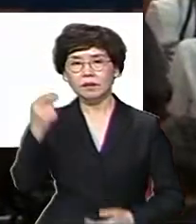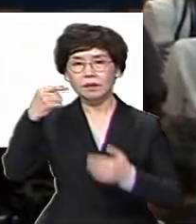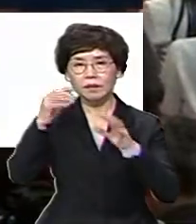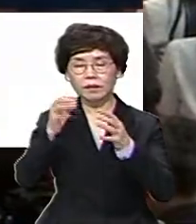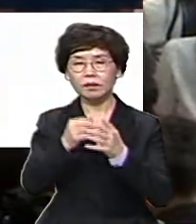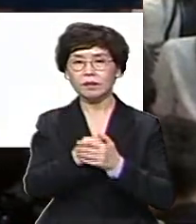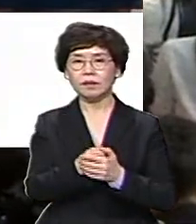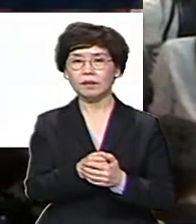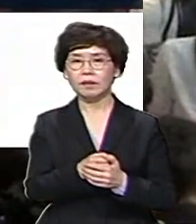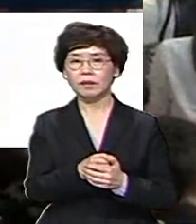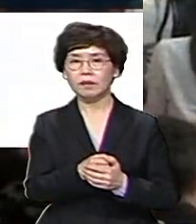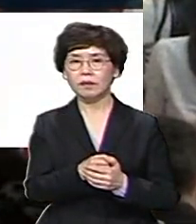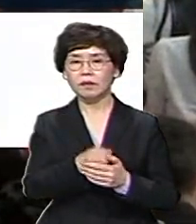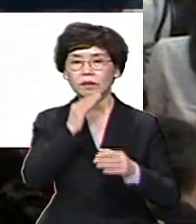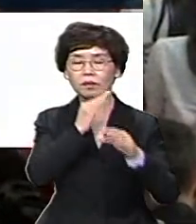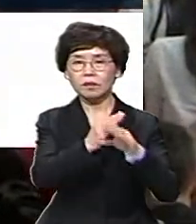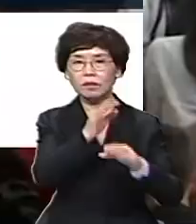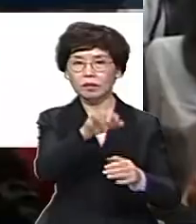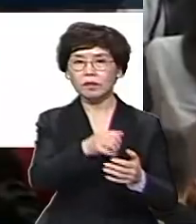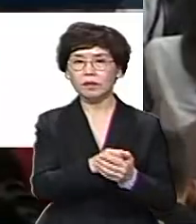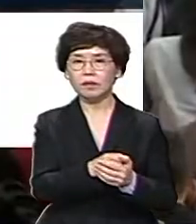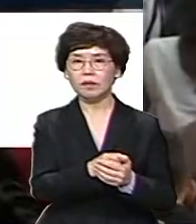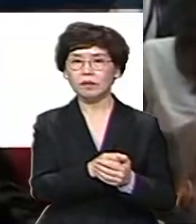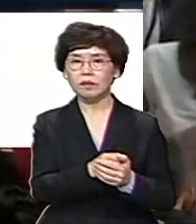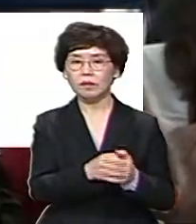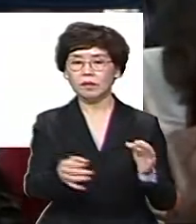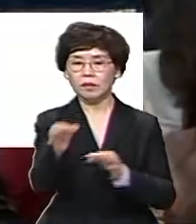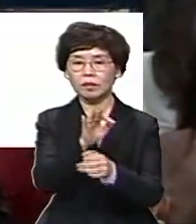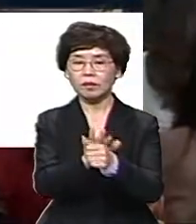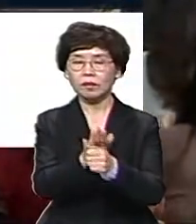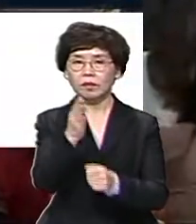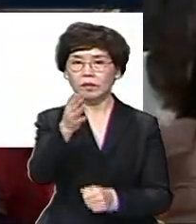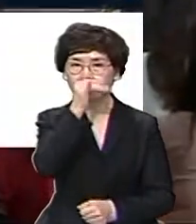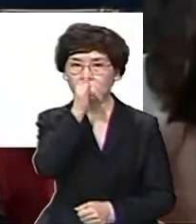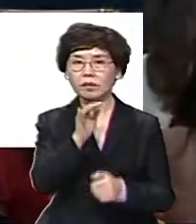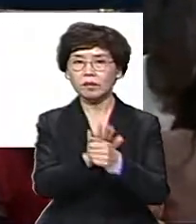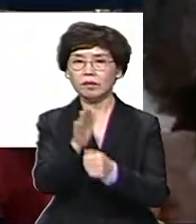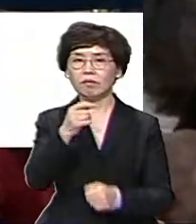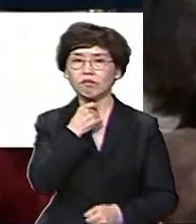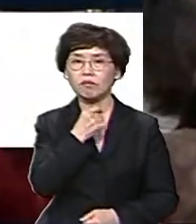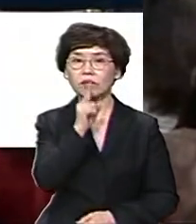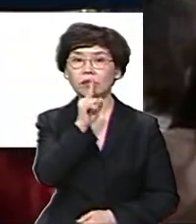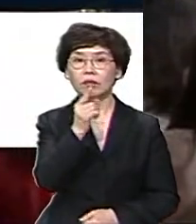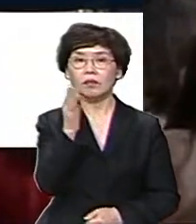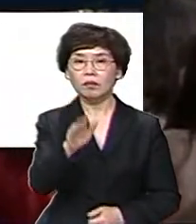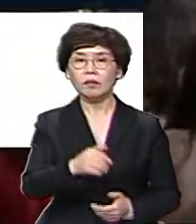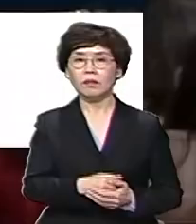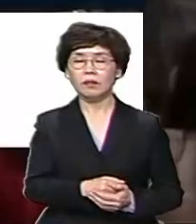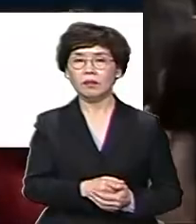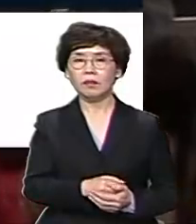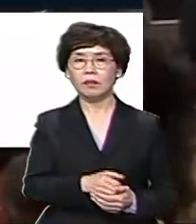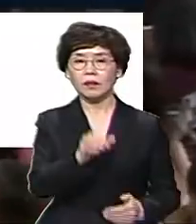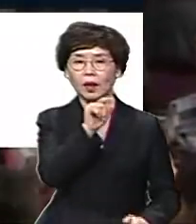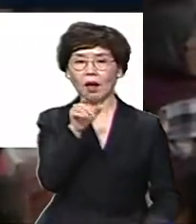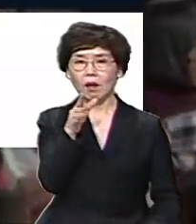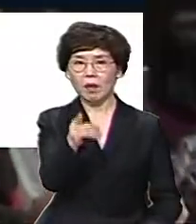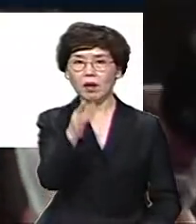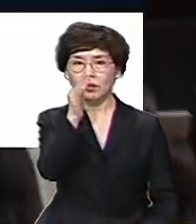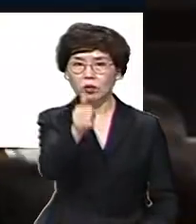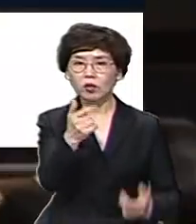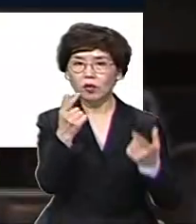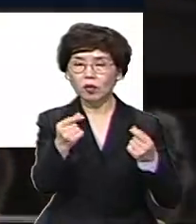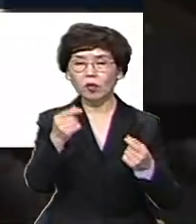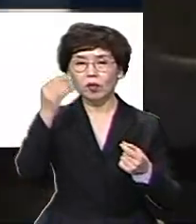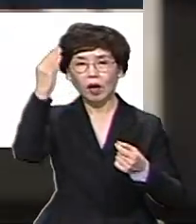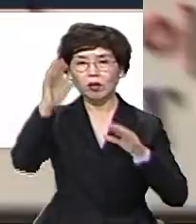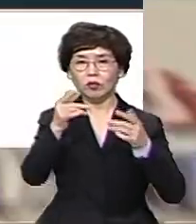CGTN. CGTN에서 나왔습니다. China, as you were talking about, 중국에 대해서 말씀하셨습니다만은 you talk about China being willing potentially to